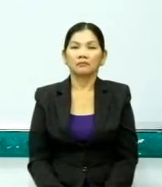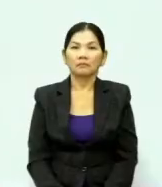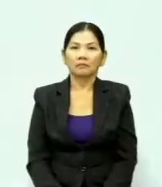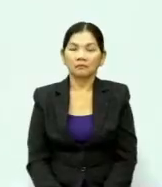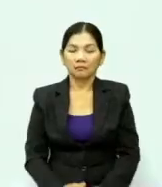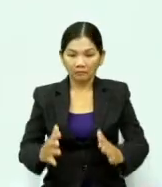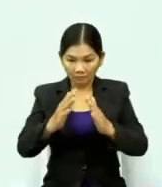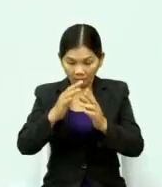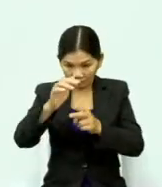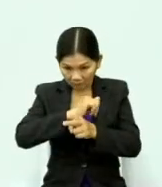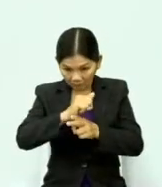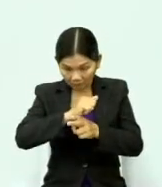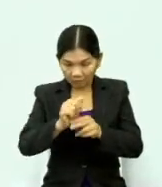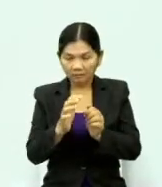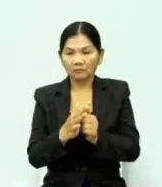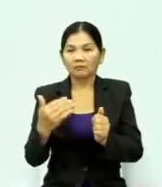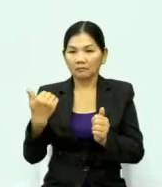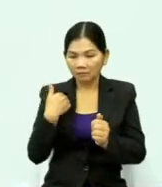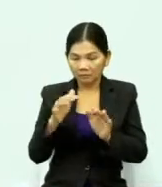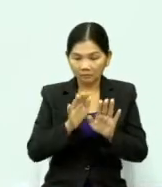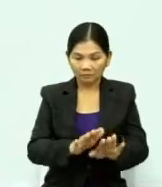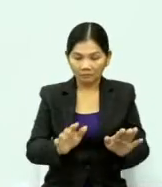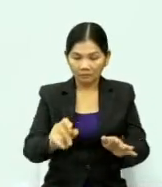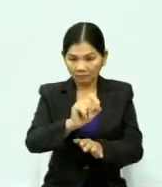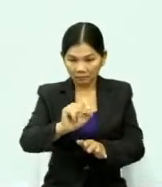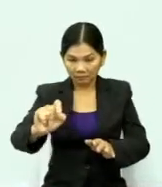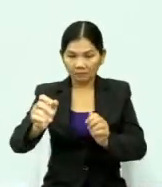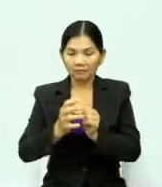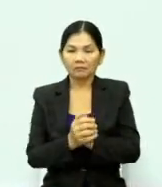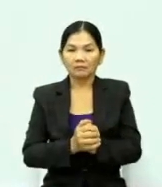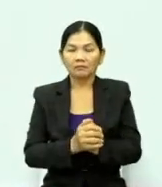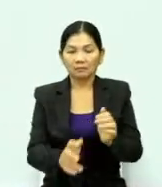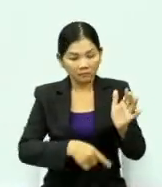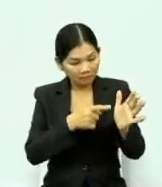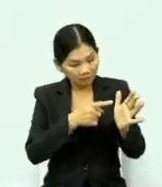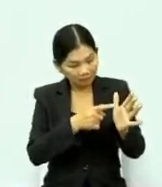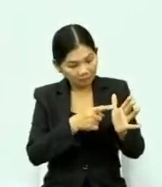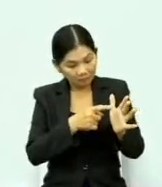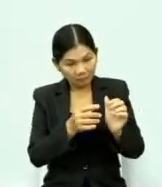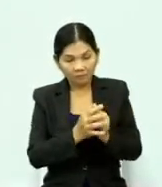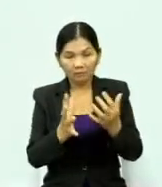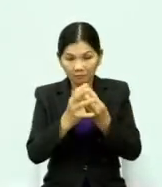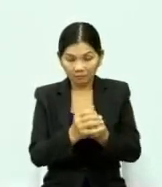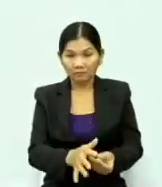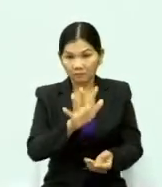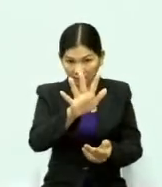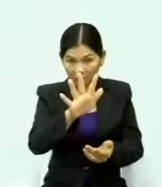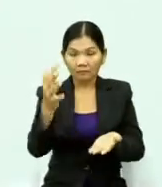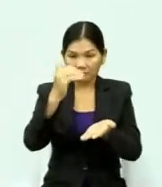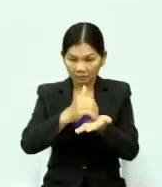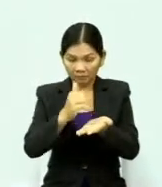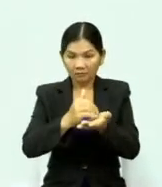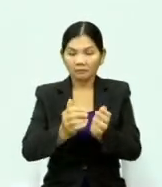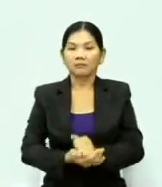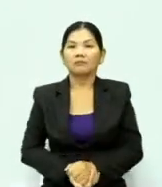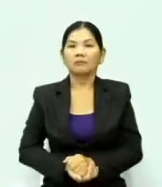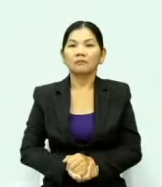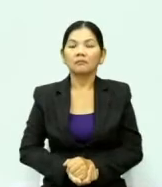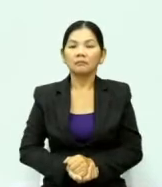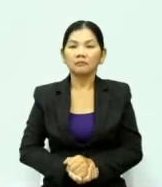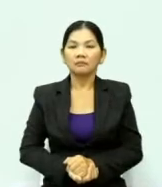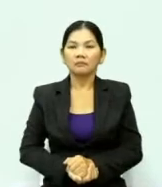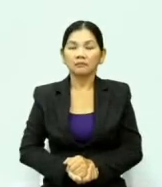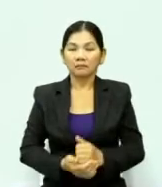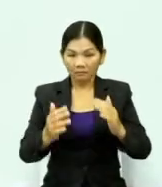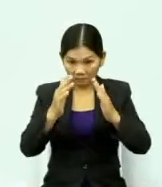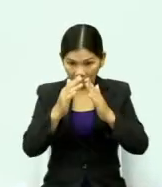cái cáp tia rồi bọn này cứ ai con con sơ sê sra ê ai ban chùm nôn pram đong mà đong tiệt ná